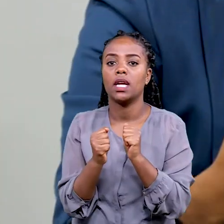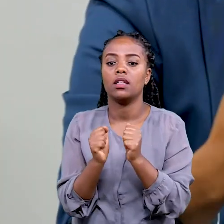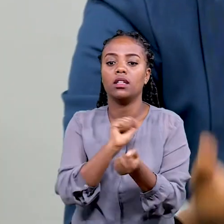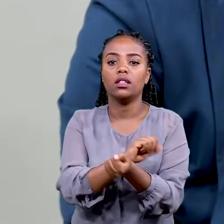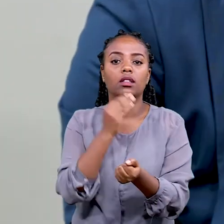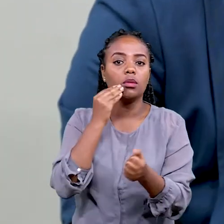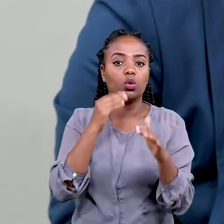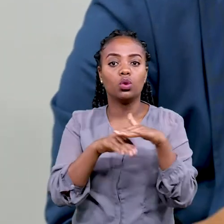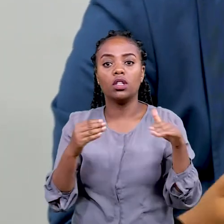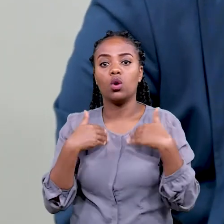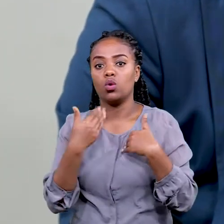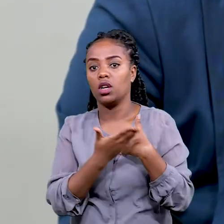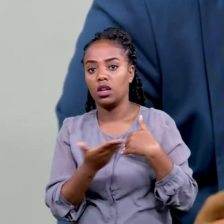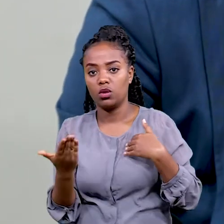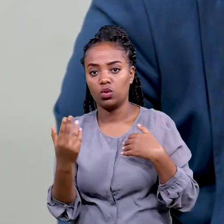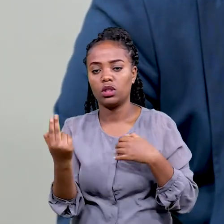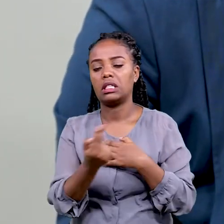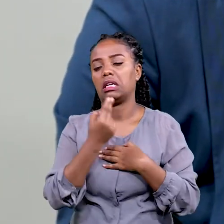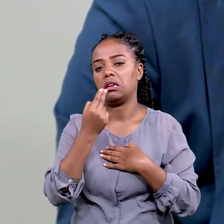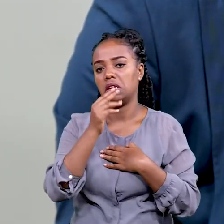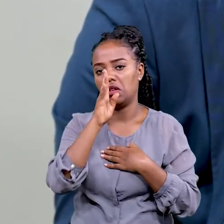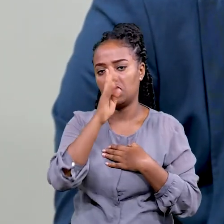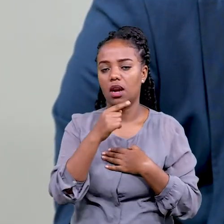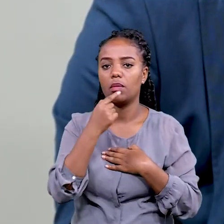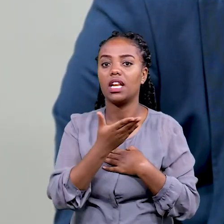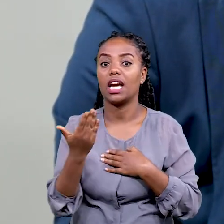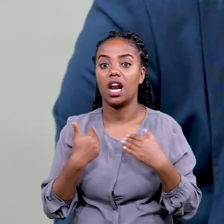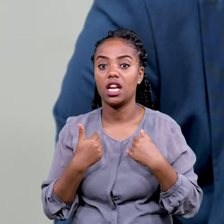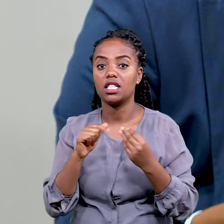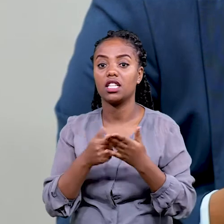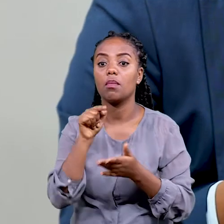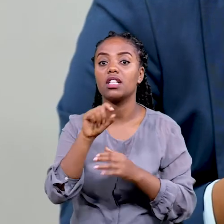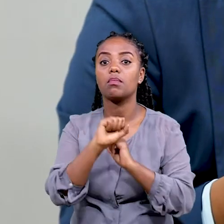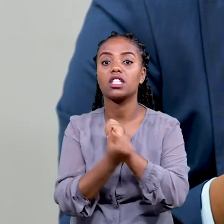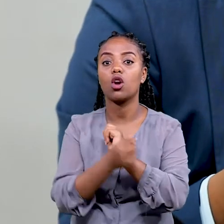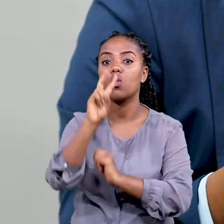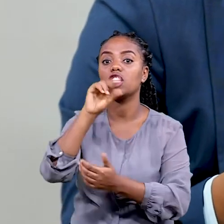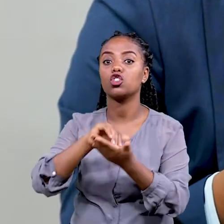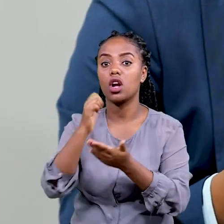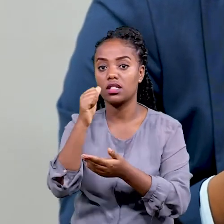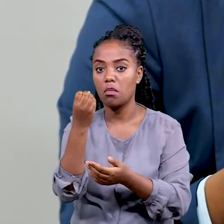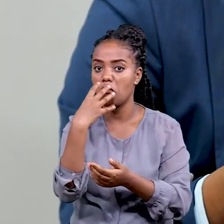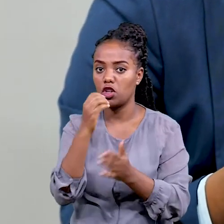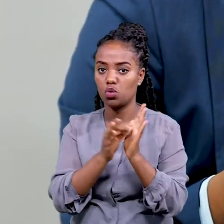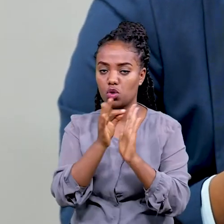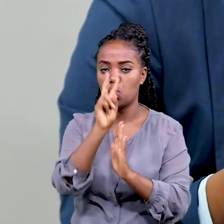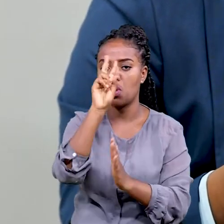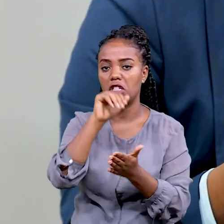ከማረሚያው ውጭ ያለ ነገሮችን እንፍጠርላቸው የሚል አለ። በዚህ መሰረት በ2010 ዓ ም ያው በአውሮፓውያን ነው